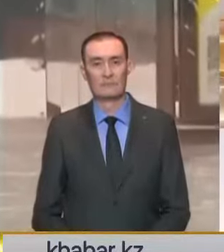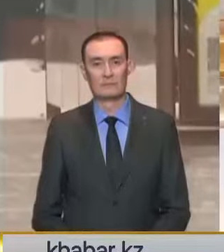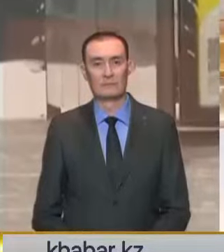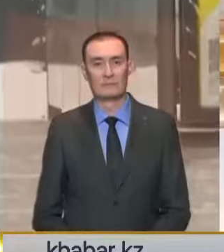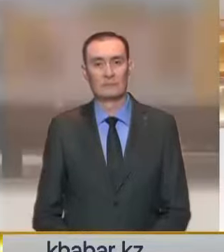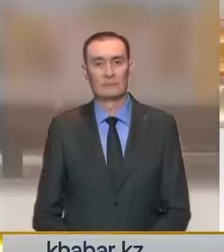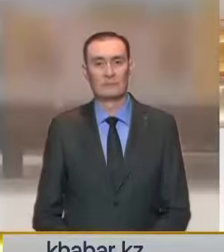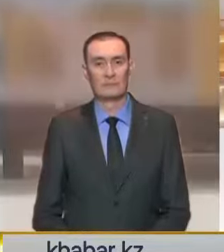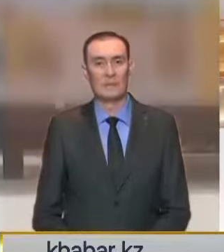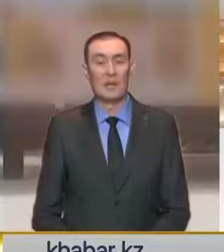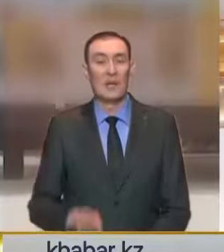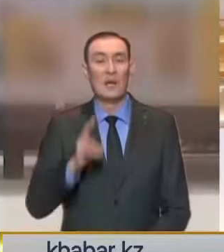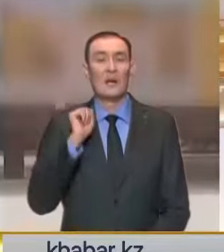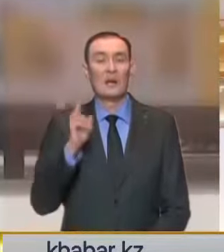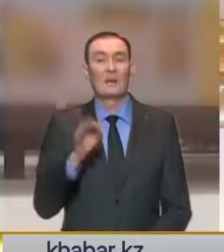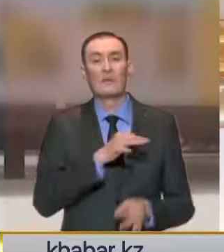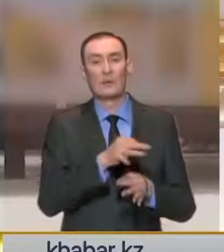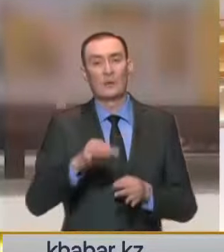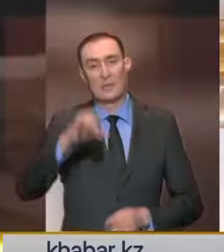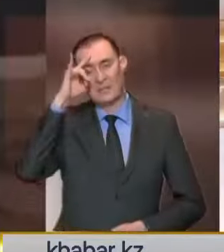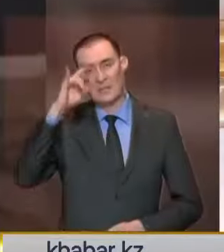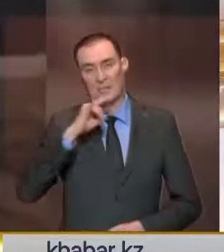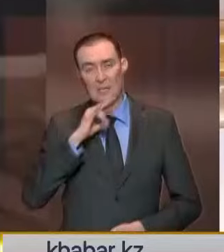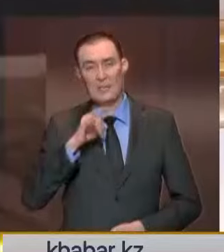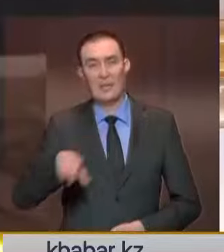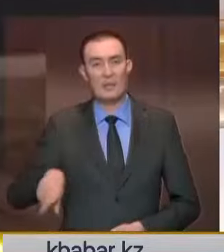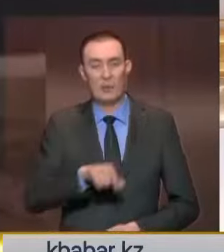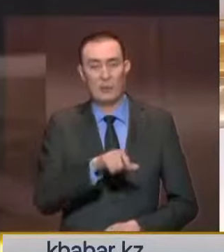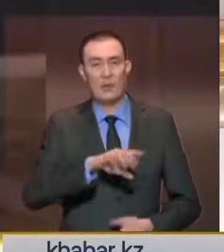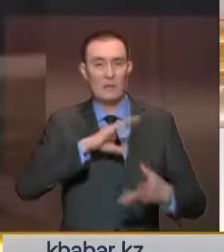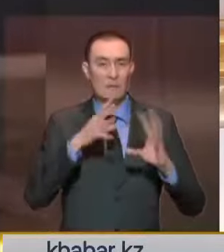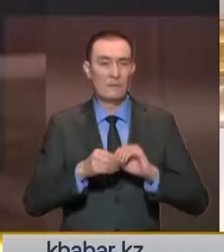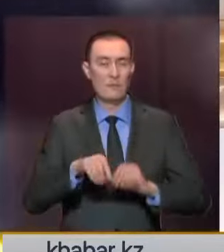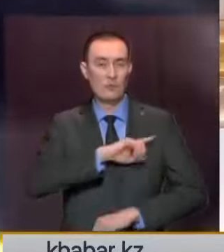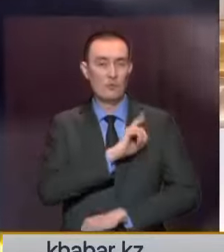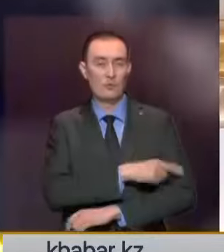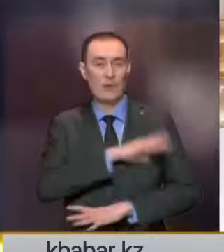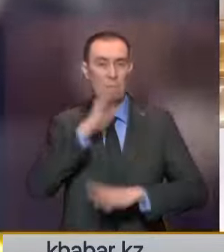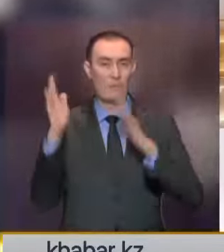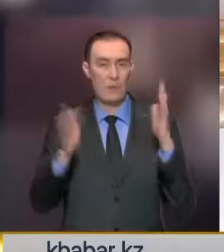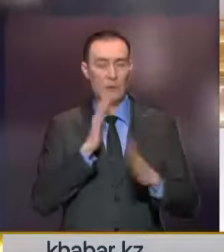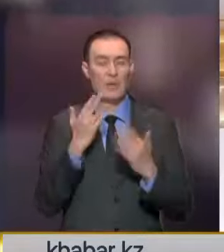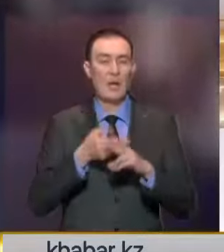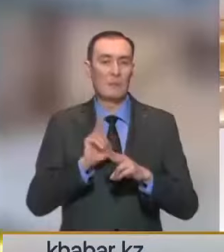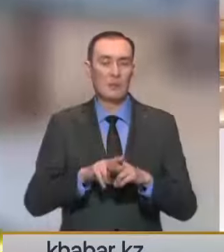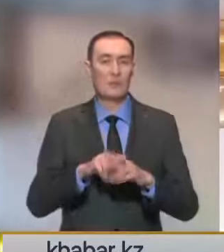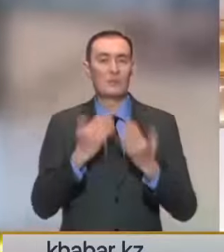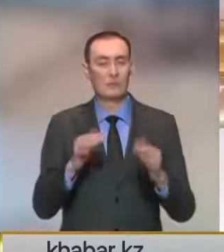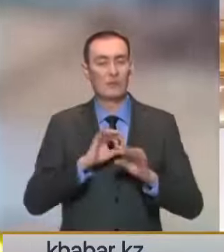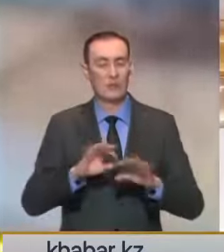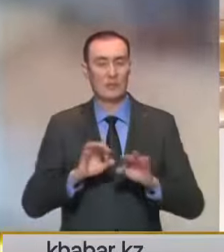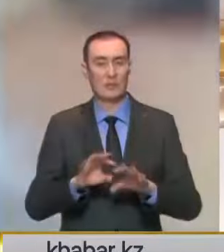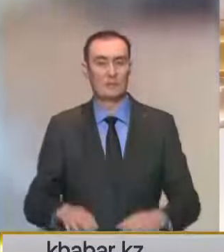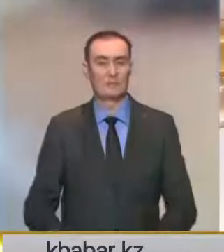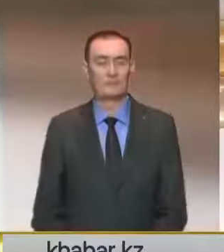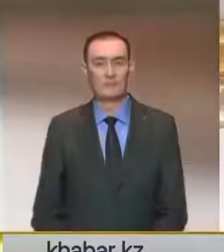И унесенные ветром, как в регионах Казахстана и на автодорогах отразилась бушующая погода. Об этом и другом через несколько